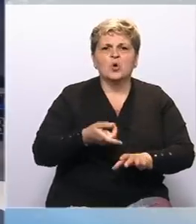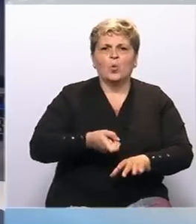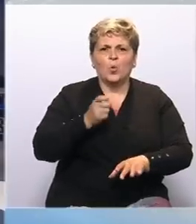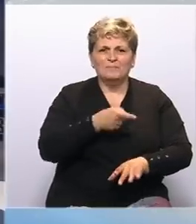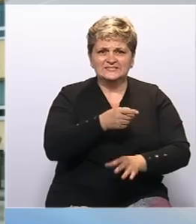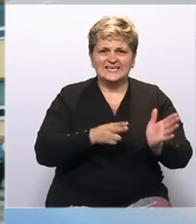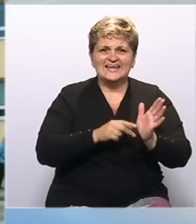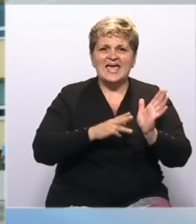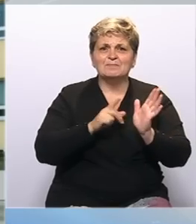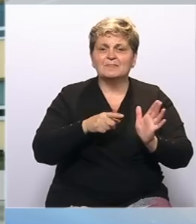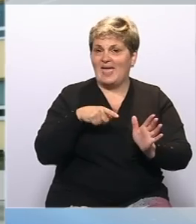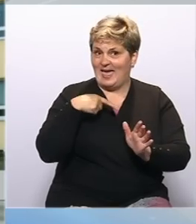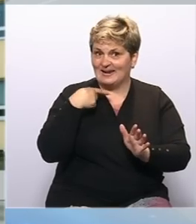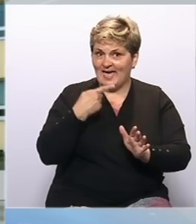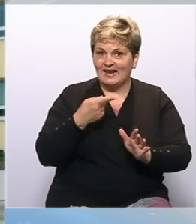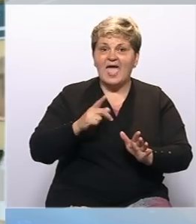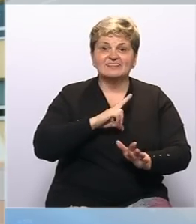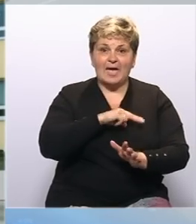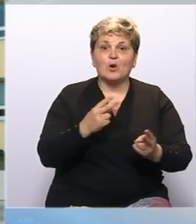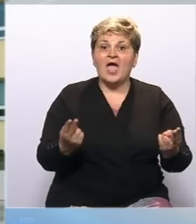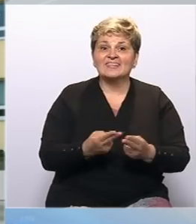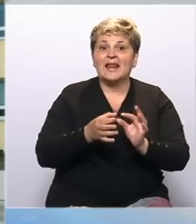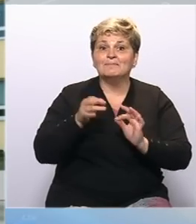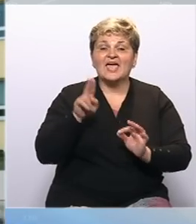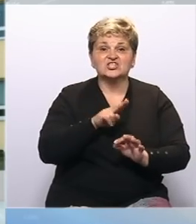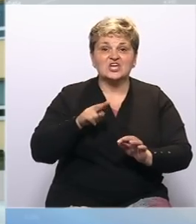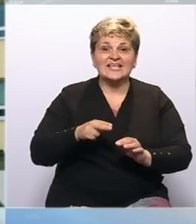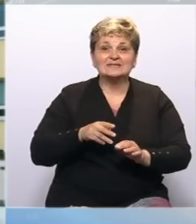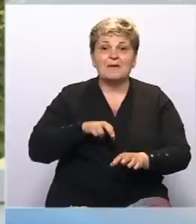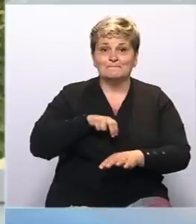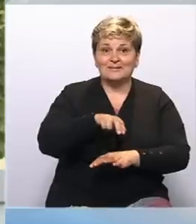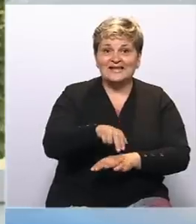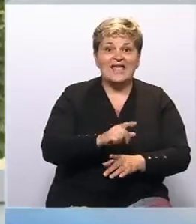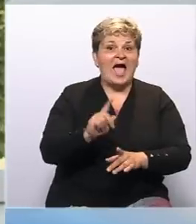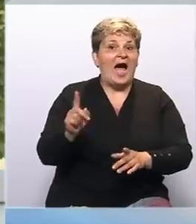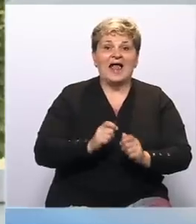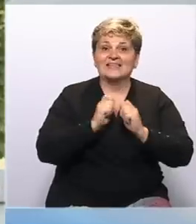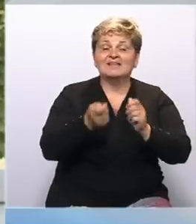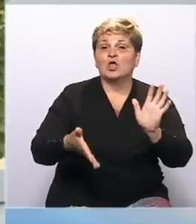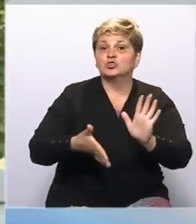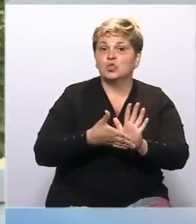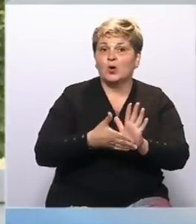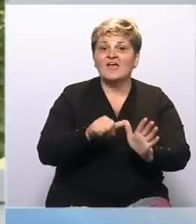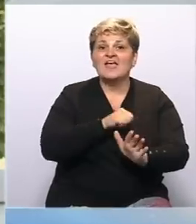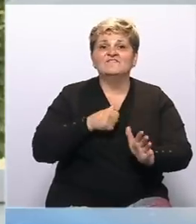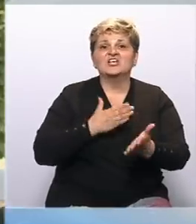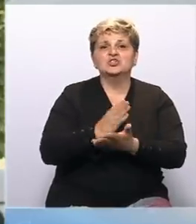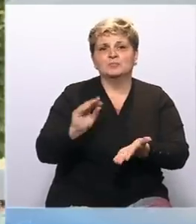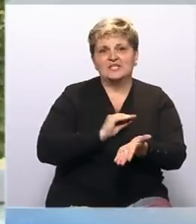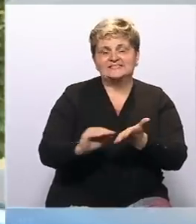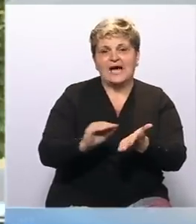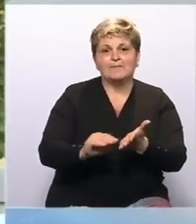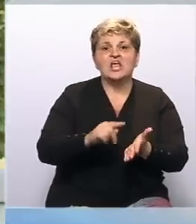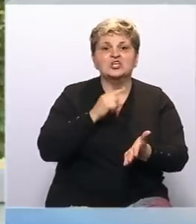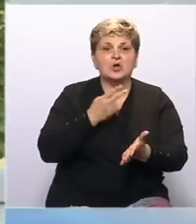Nerminu Sulejmanoviću. Istakla je da je policija tražila mjeru zabrane prilaska, ali da nije dostavila dokaze, već samo službenu zabilješku